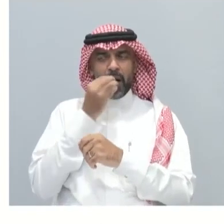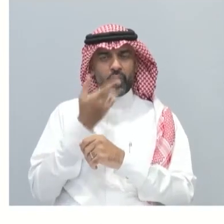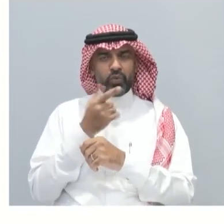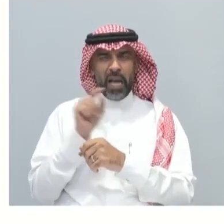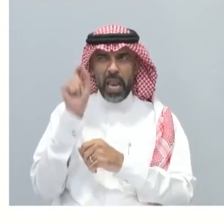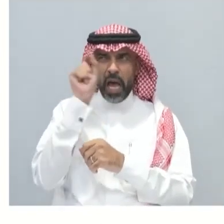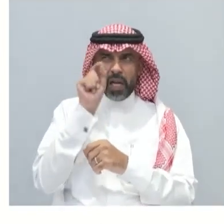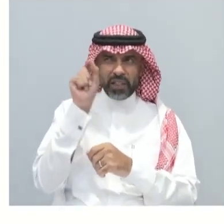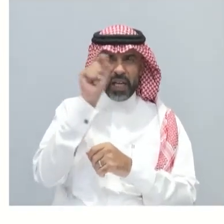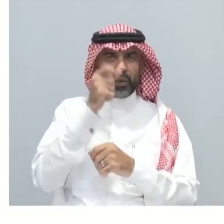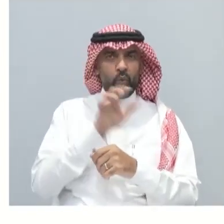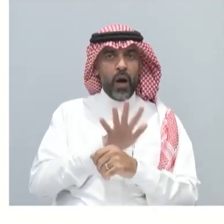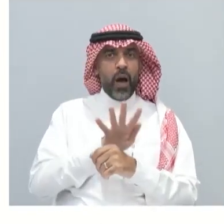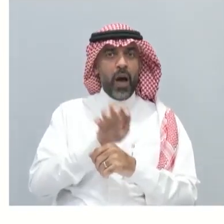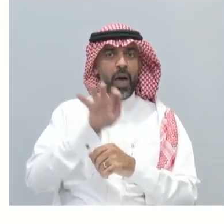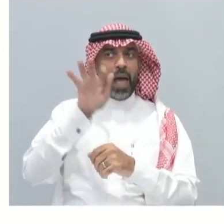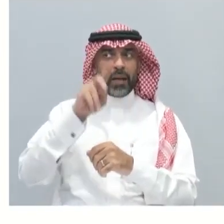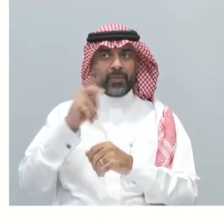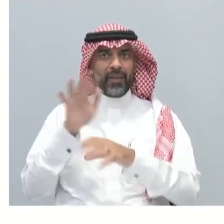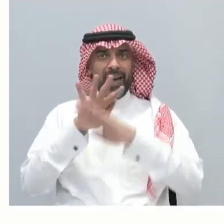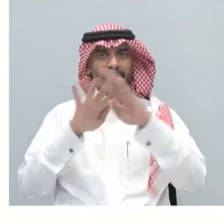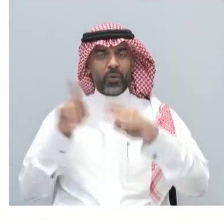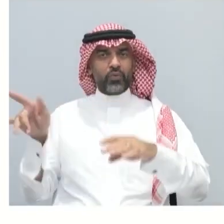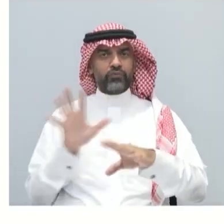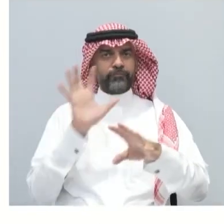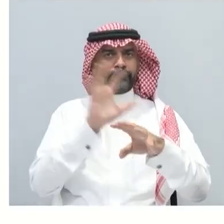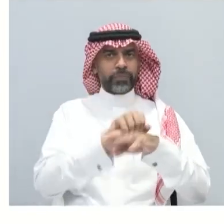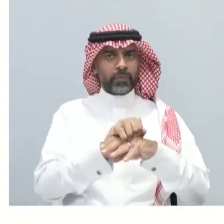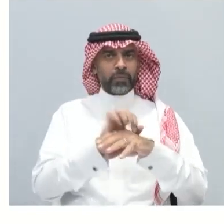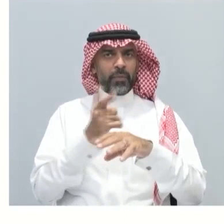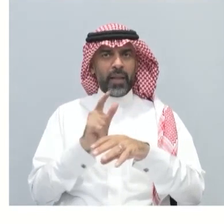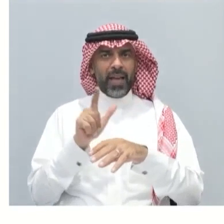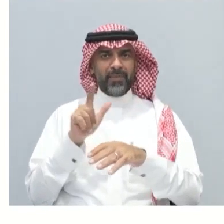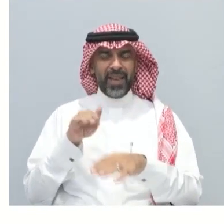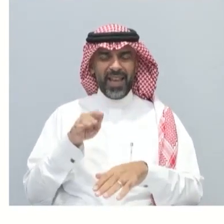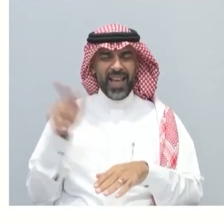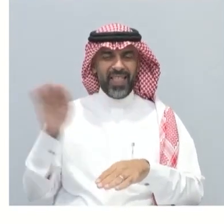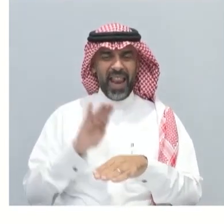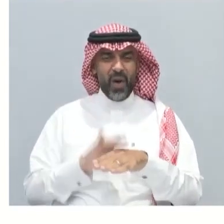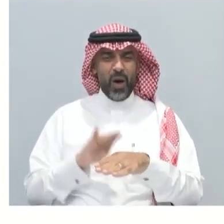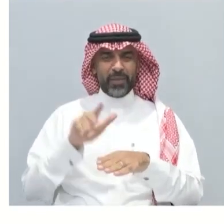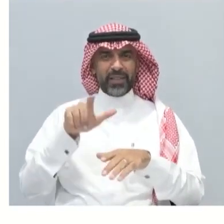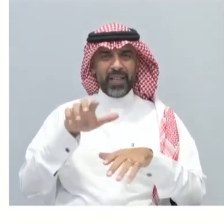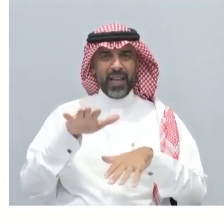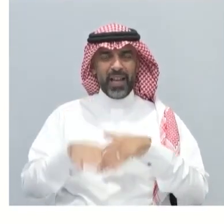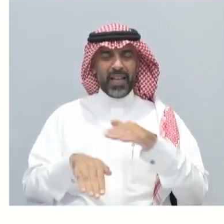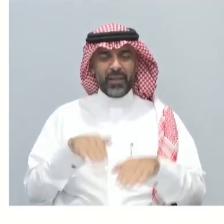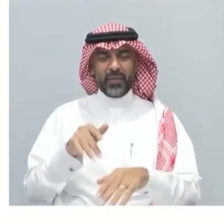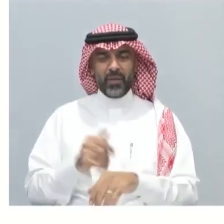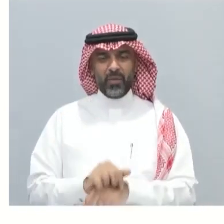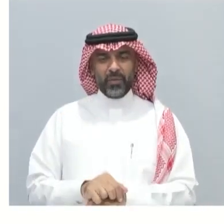الحشرات والعناكب الاخرى وتمسكها باللواصق دميه وتمزقها